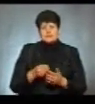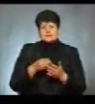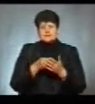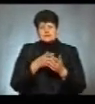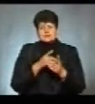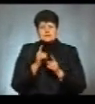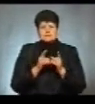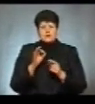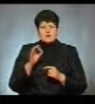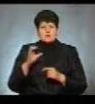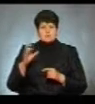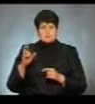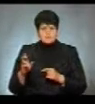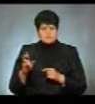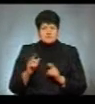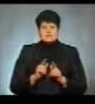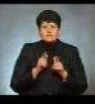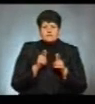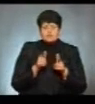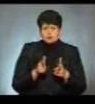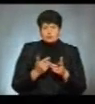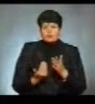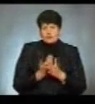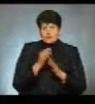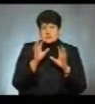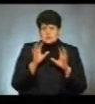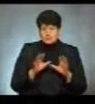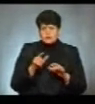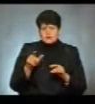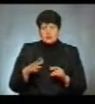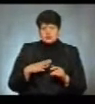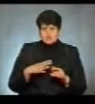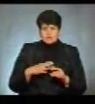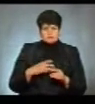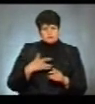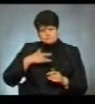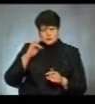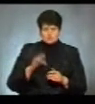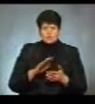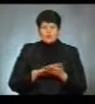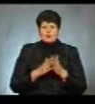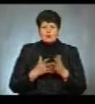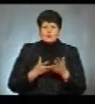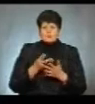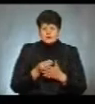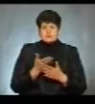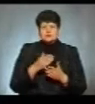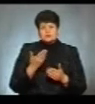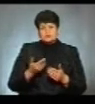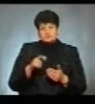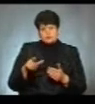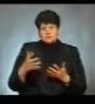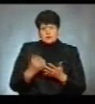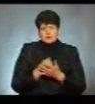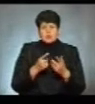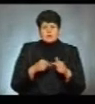для ОСББ. Зі вступом у силу нового закону на людей чекають і жорсткіші умови оплати. Якщо жителям вдалося